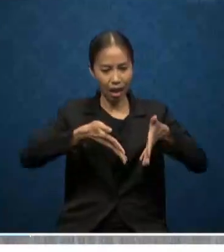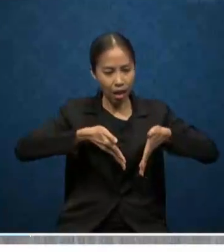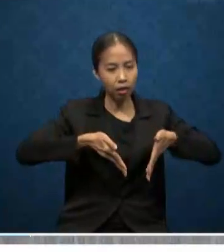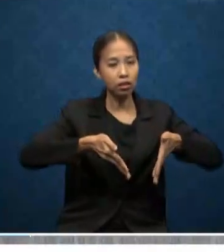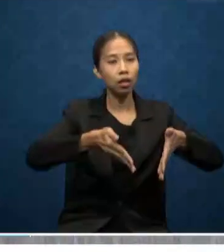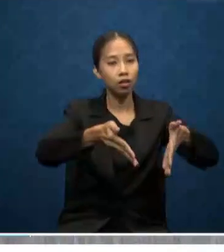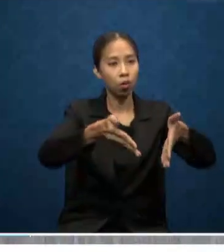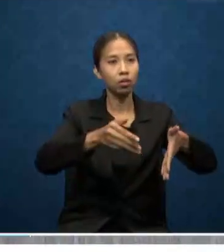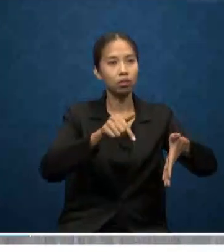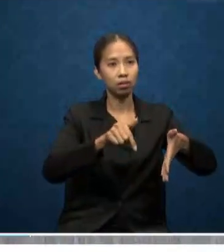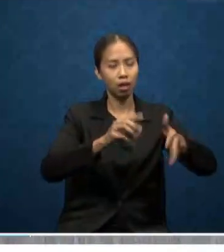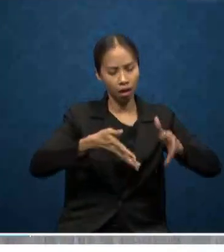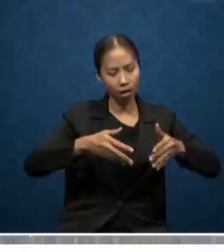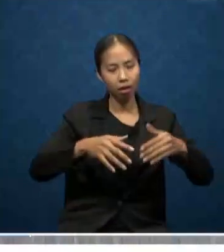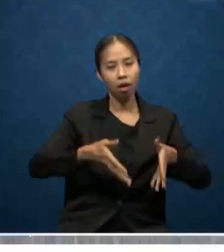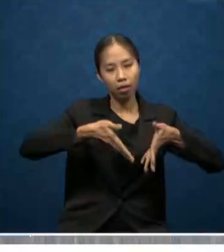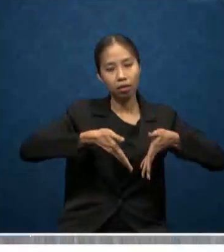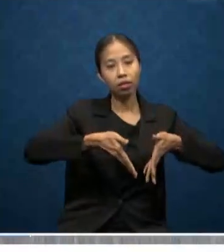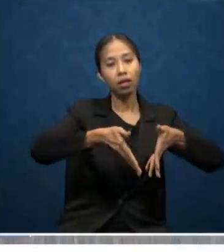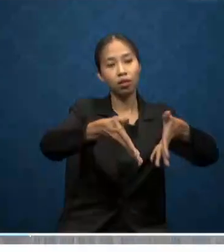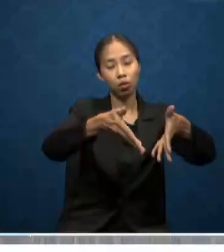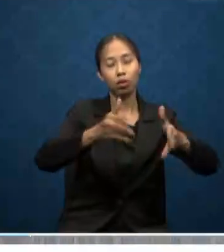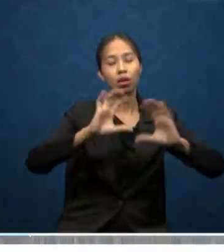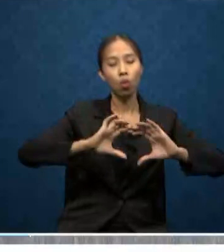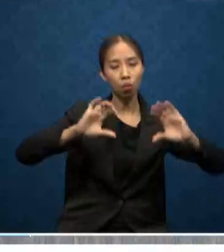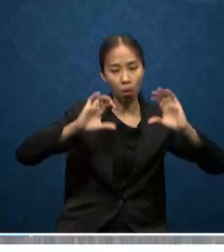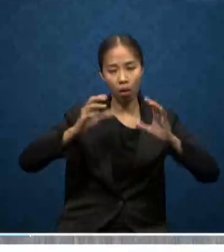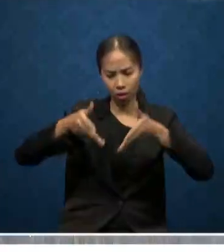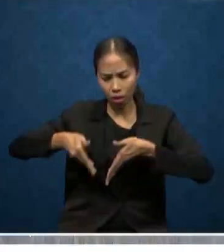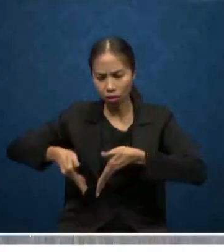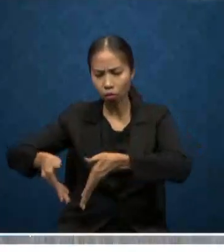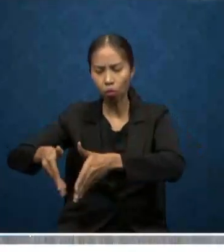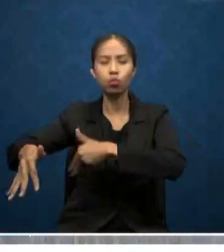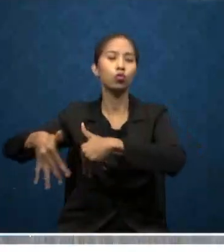วงหรือทางหลวงชนบทหน่วยงานก็มี